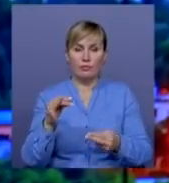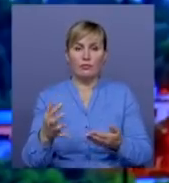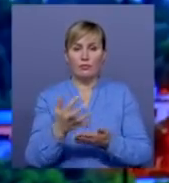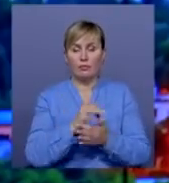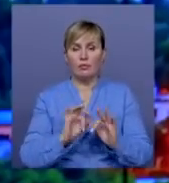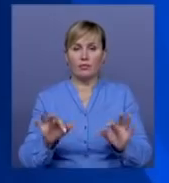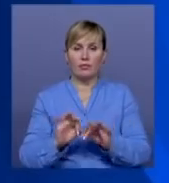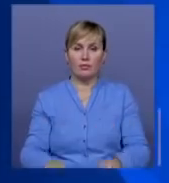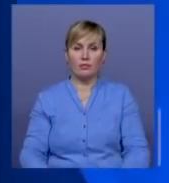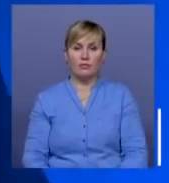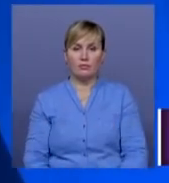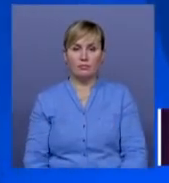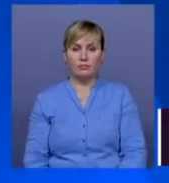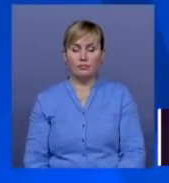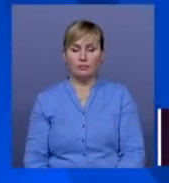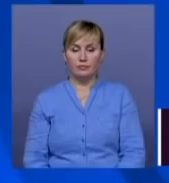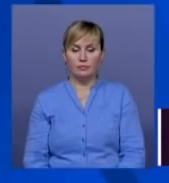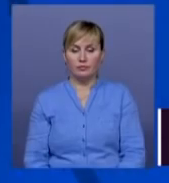Земцов.